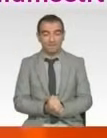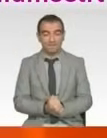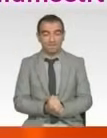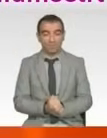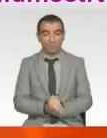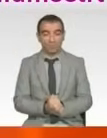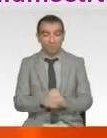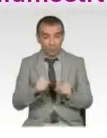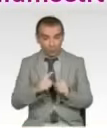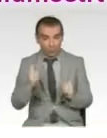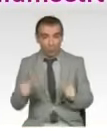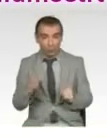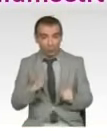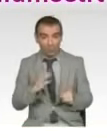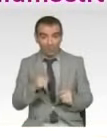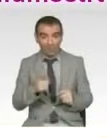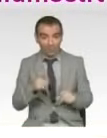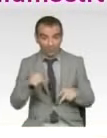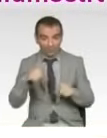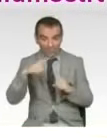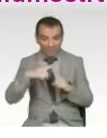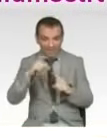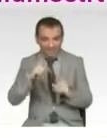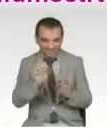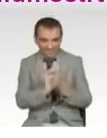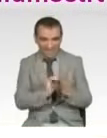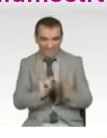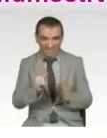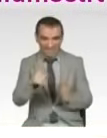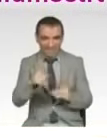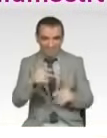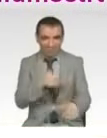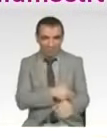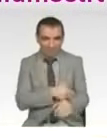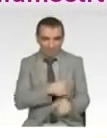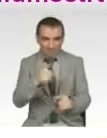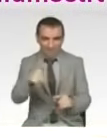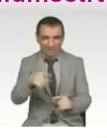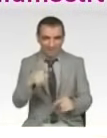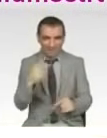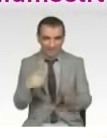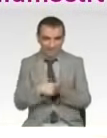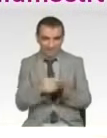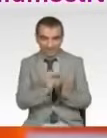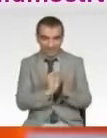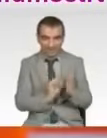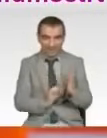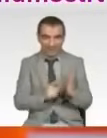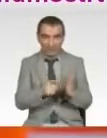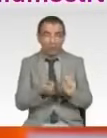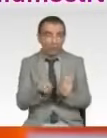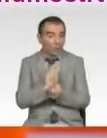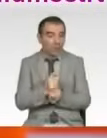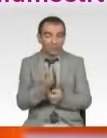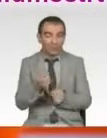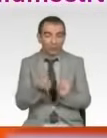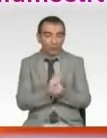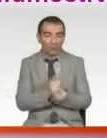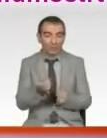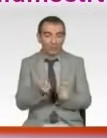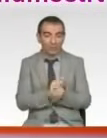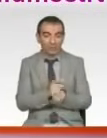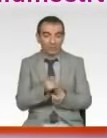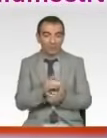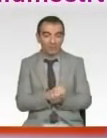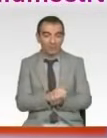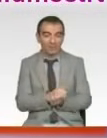O kadar uzun mu? Nüfus evet kağıtına bu mu yazdın? Ay, yok orada mecburen şey yaptılar da. Peki sen soyadın ne? Soyadın şu an şeye